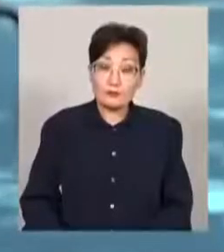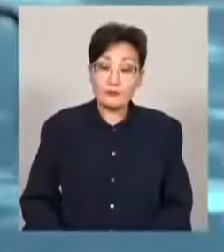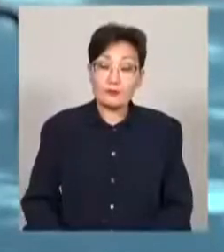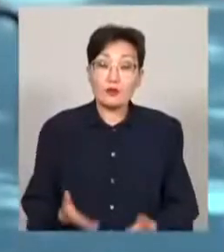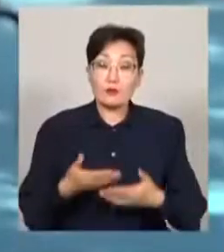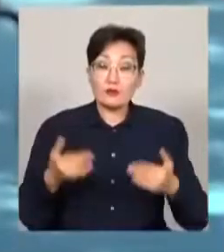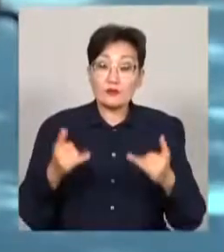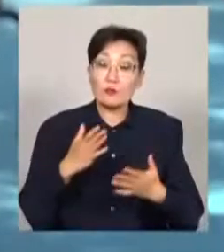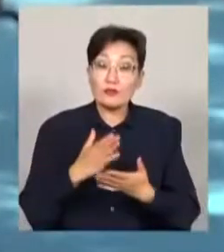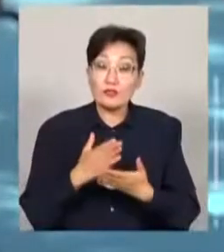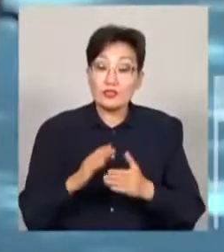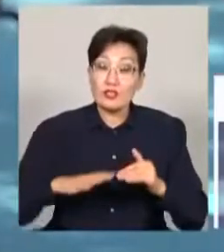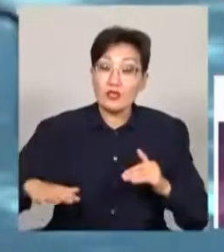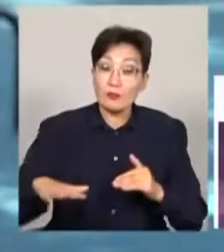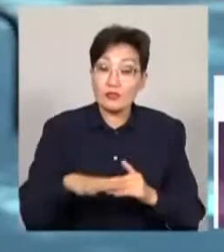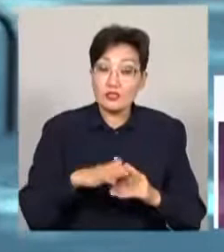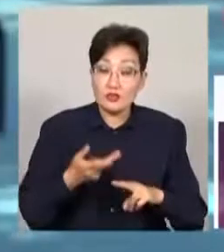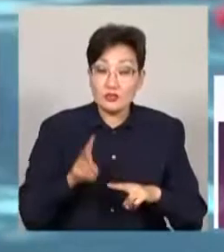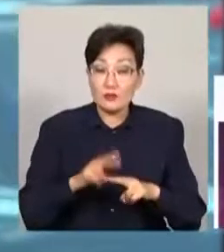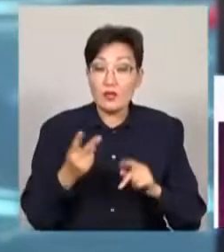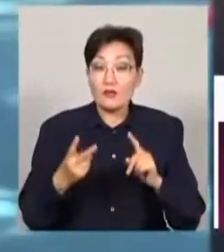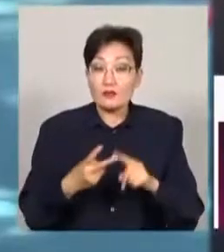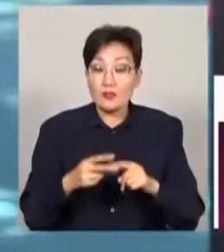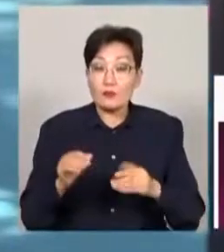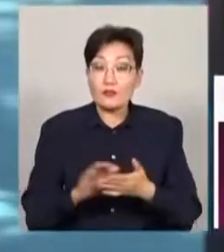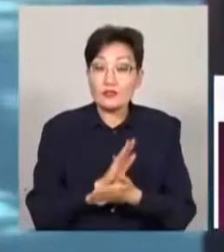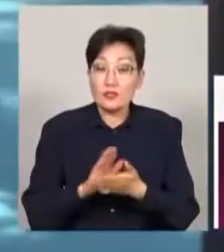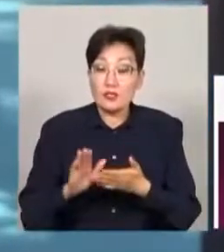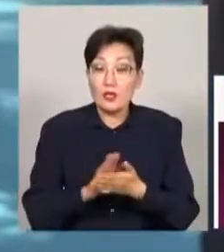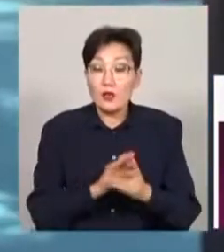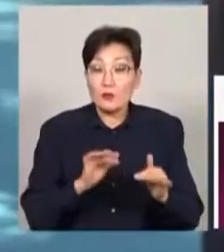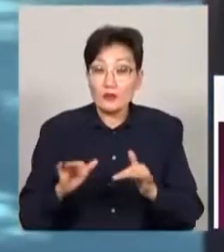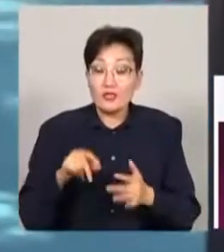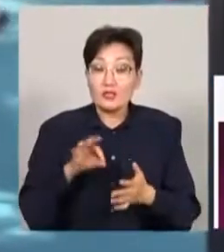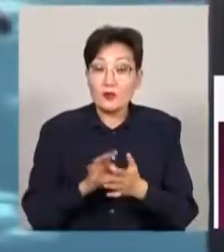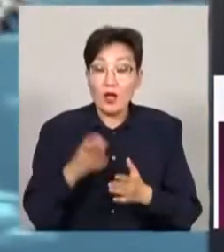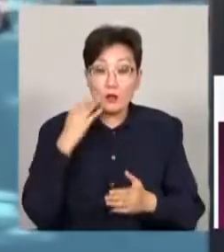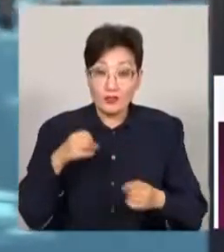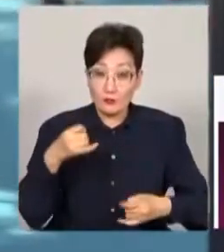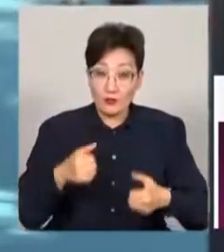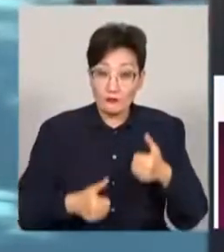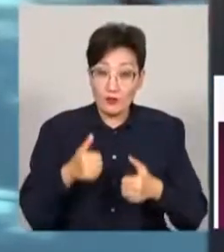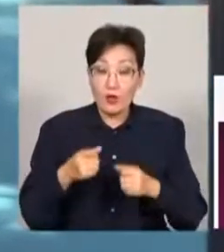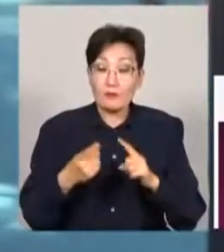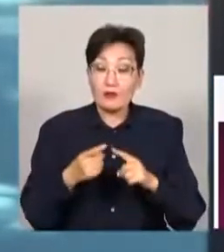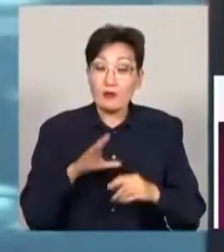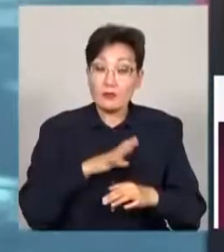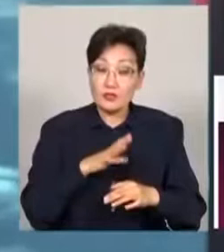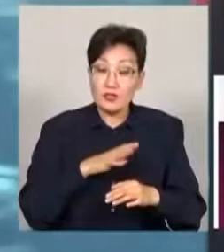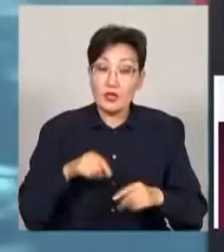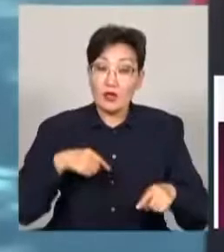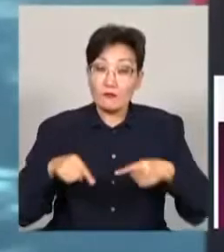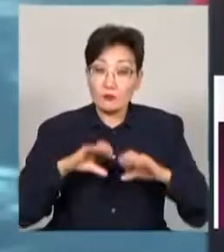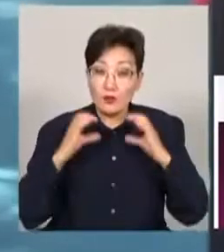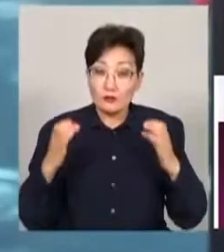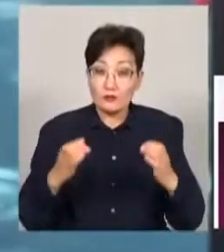Мы сегодня находимся на площадке. Это вторая благотворительная цель «Алматы-марафона». Первая была у нас футбольное